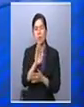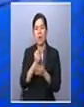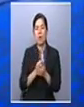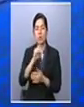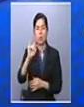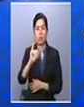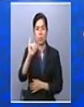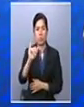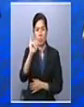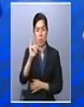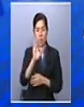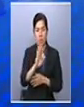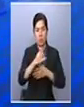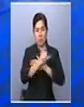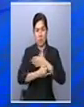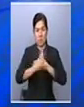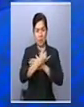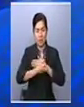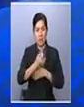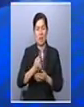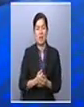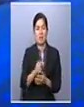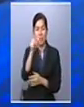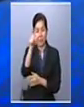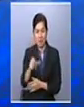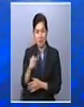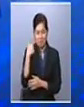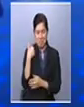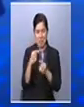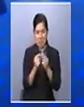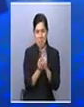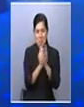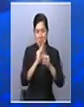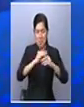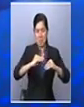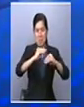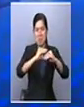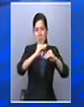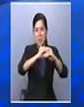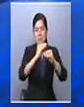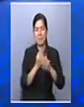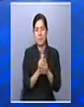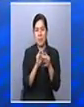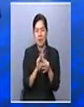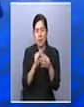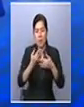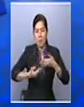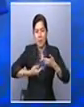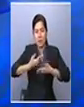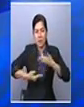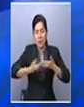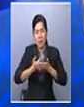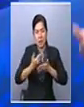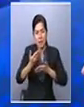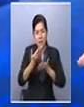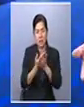ใหญ่ของฝรั่งเศสอย่างซอกเจนนะคะที่มีผลประกอบการปรับตัวดีขึ้นก็ทำให้บรรยากาศการซื้อขายค่อนข้างจะดีค่ะส่วน